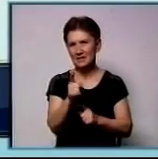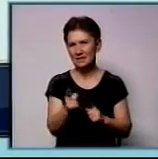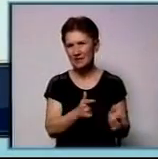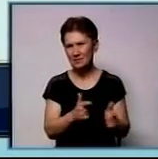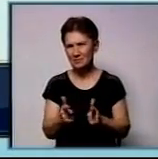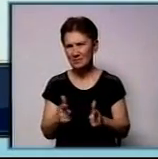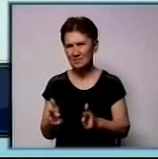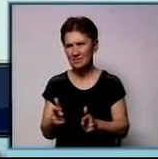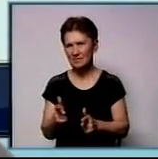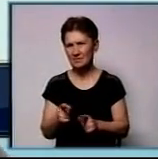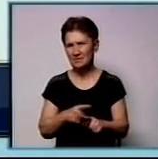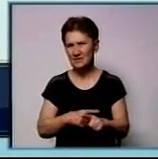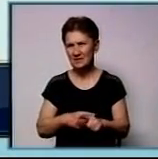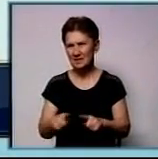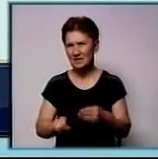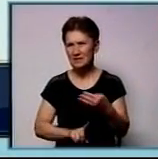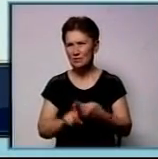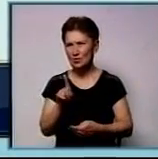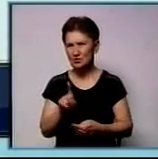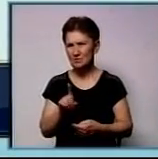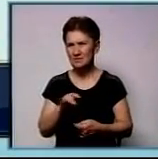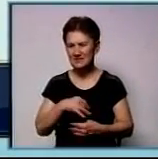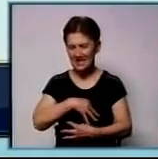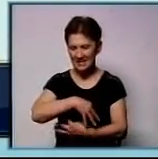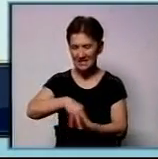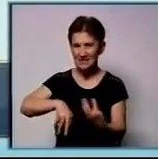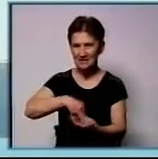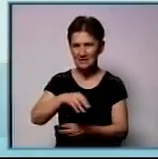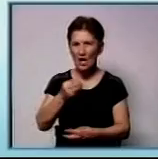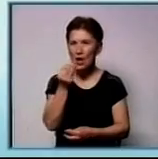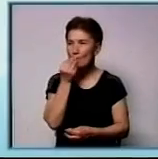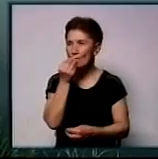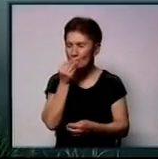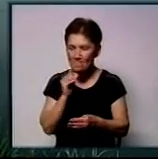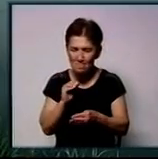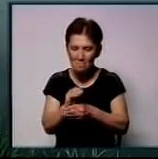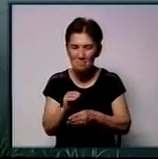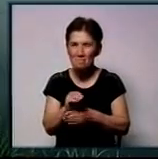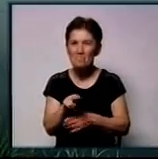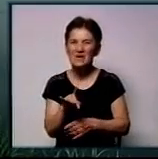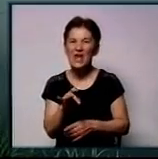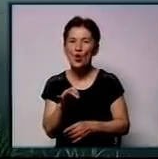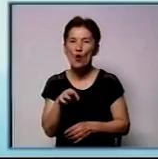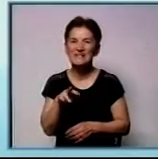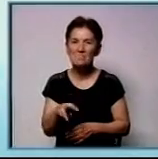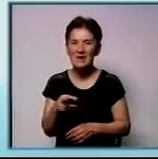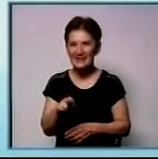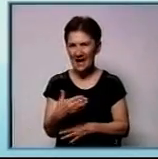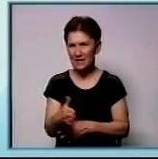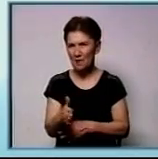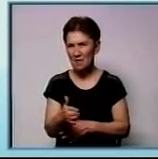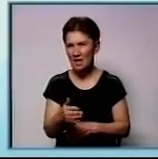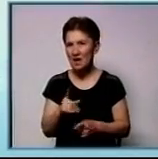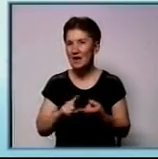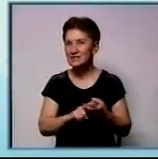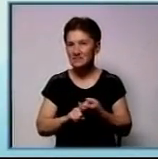змагань одразу розпочалася з замішування прикормки та інших компонентів для риболовлі. У зв'язку